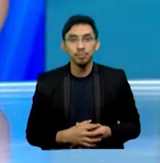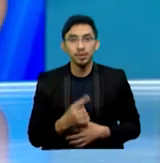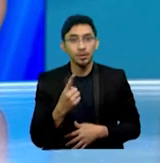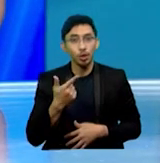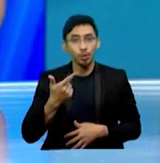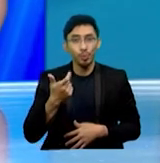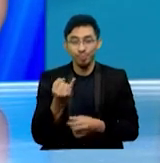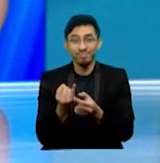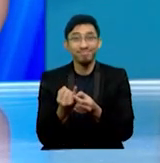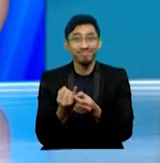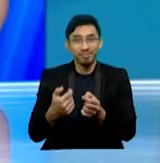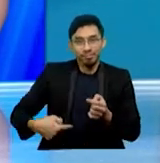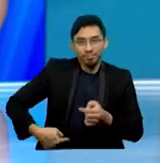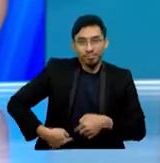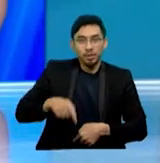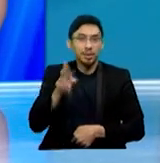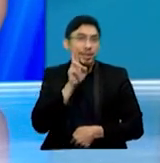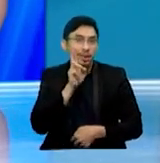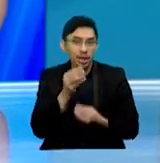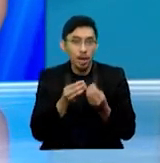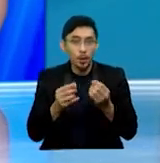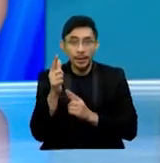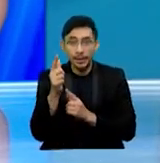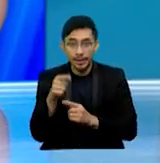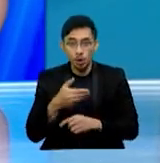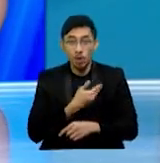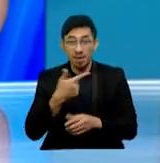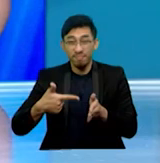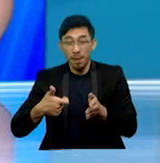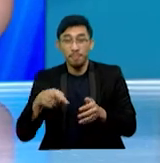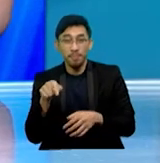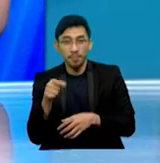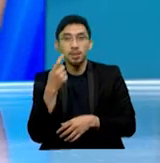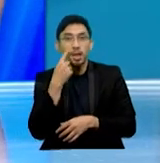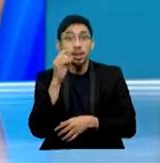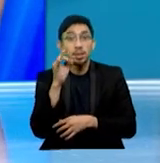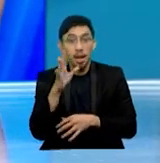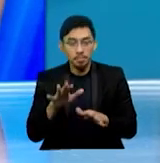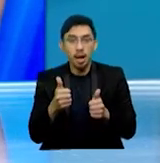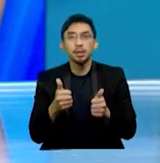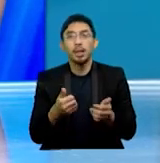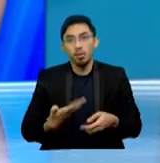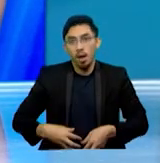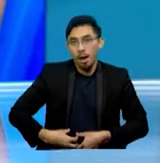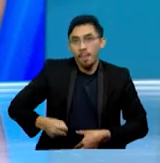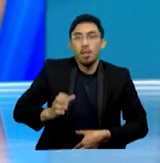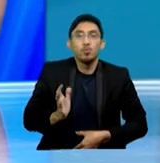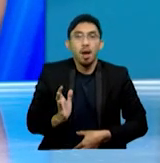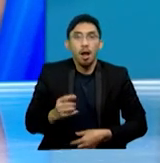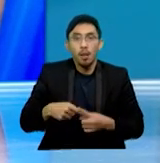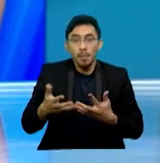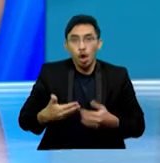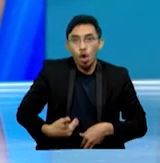Ya, sementara itu satu peluru yang bersarang di tubuh istri anggota TNI korban penembakan Selasa siang telah berhasil diangkat melalui